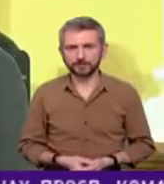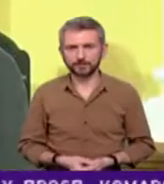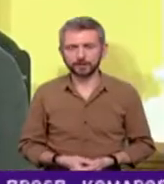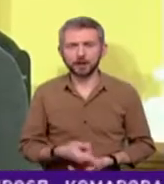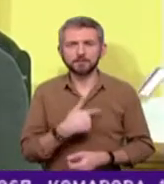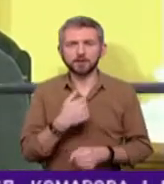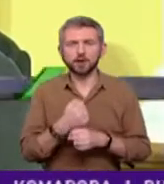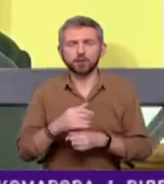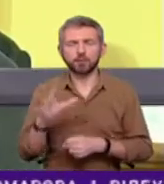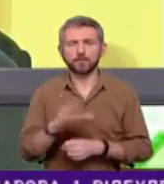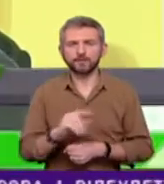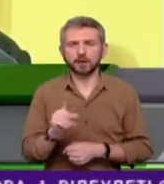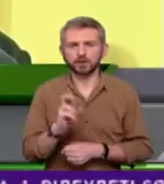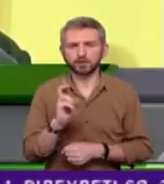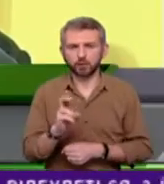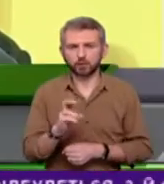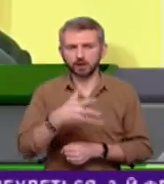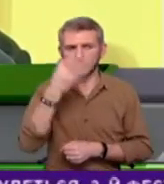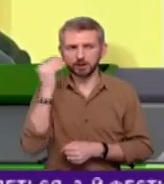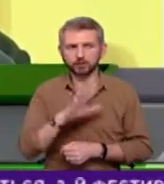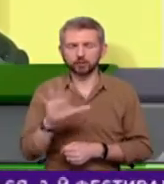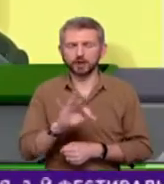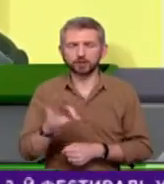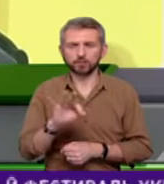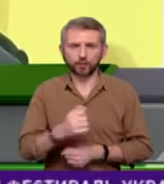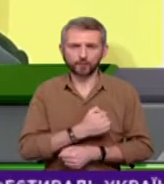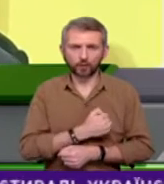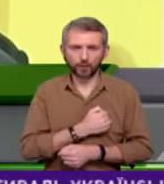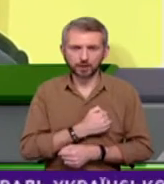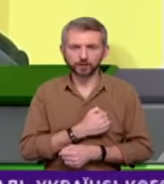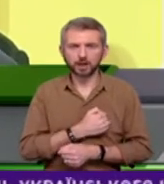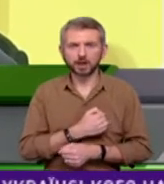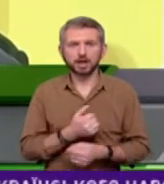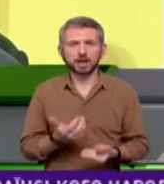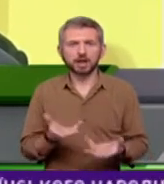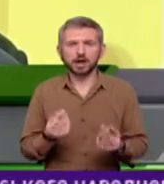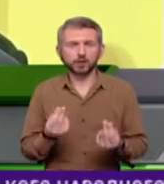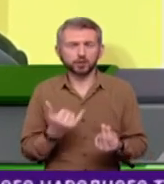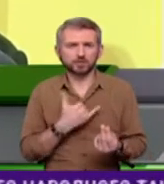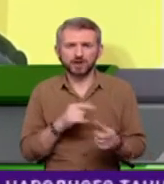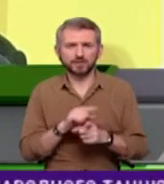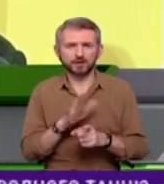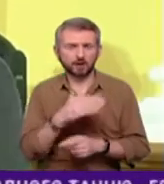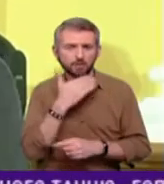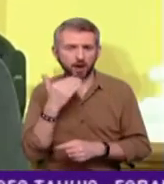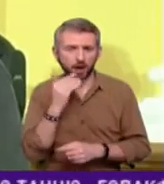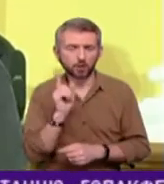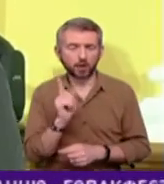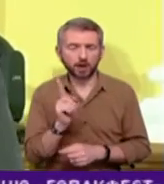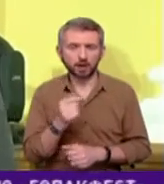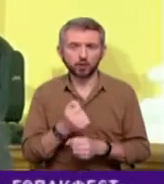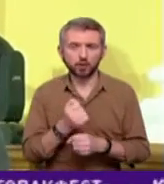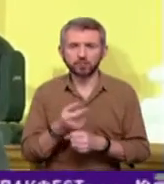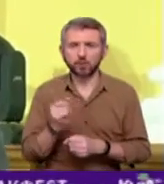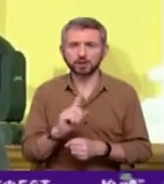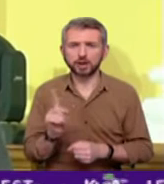Ми робимо все для того, щоб не забувати про воїнів. Ресурсів у нас не так багато, але тим не менш робимо